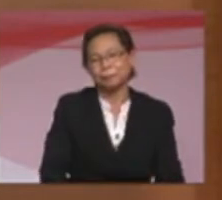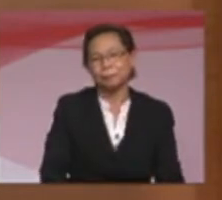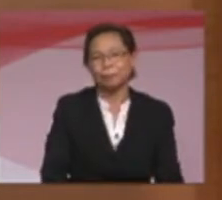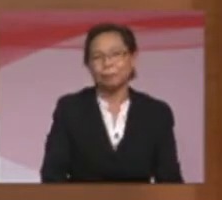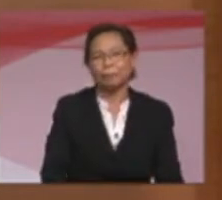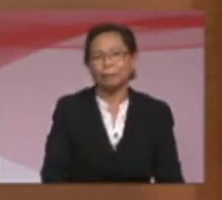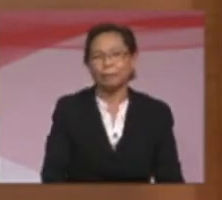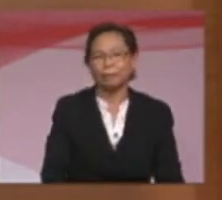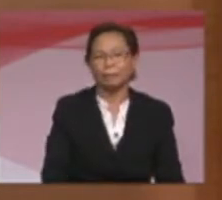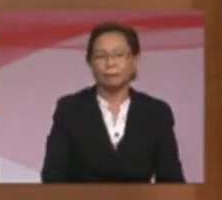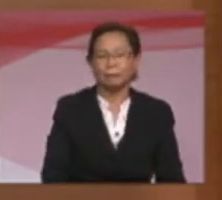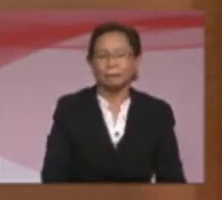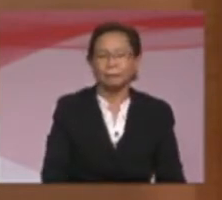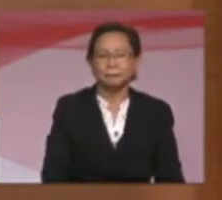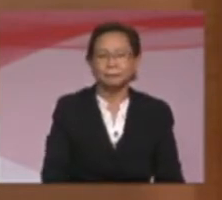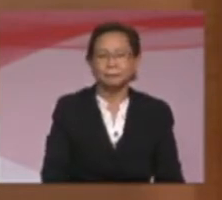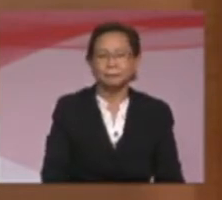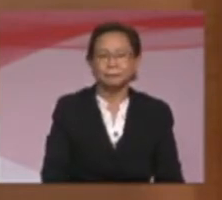bayaran.